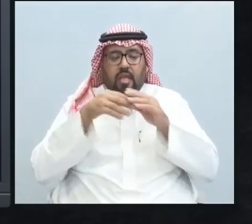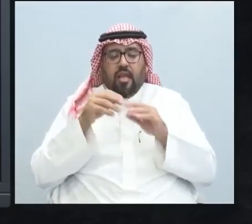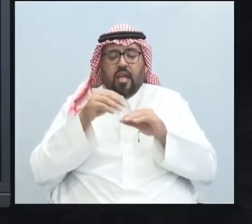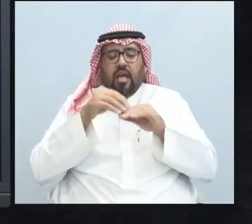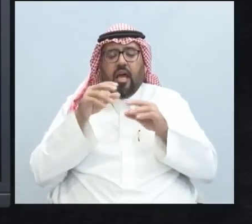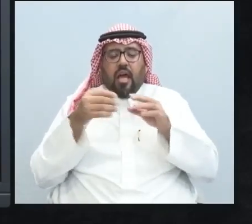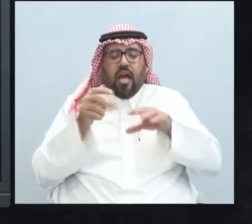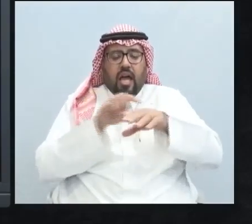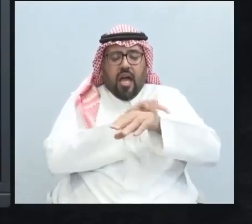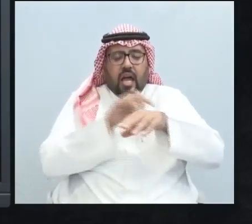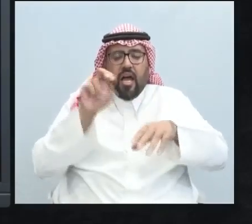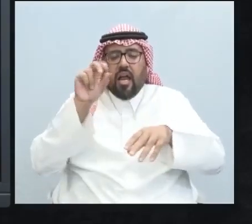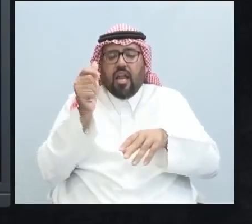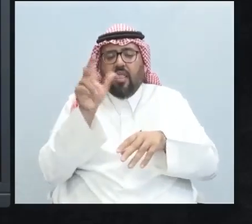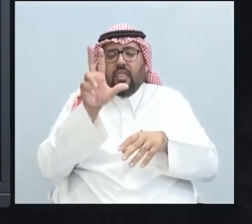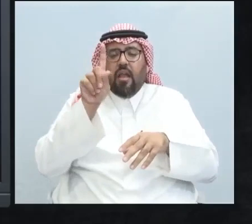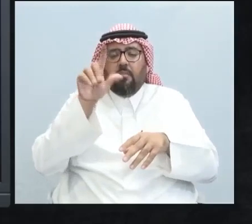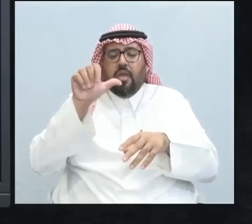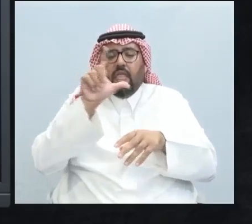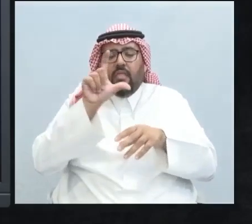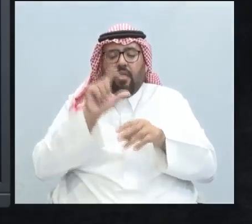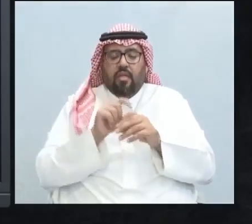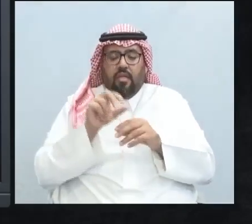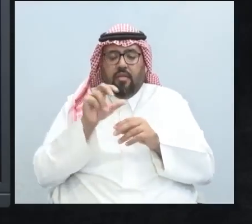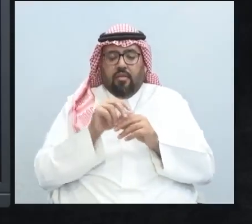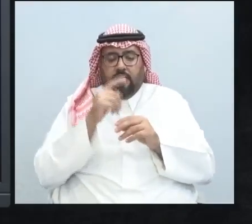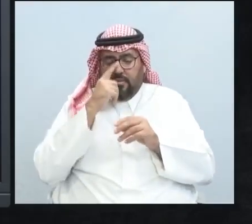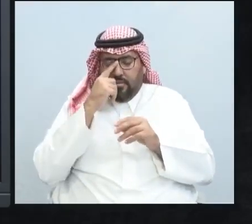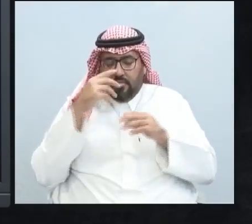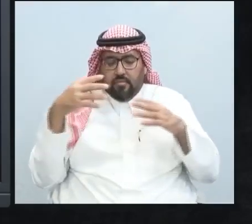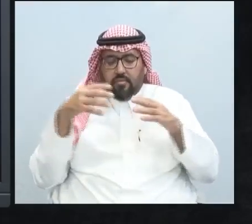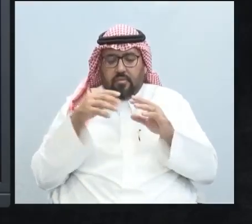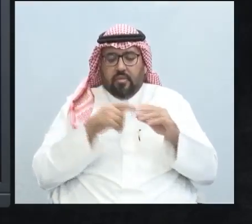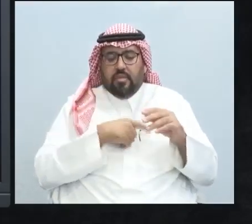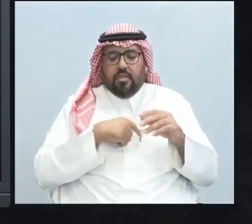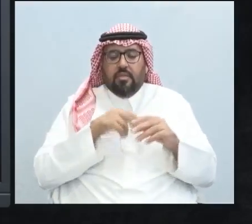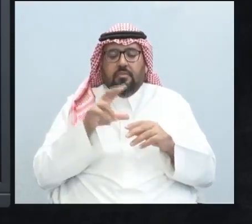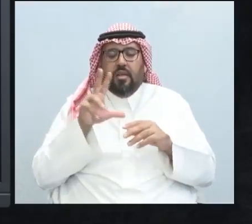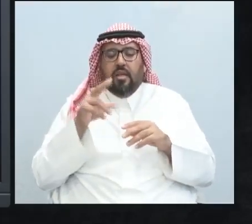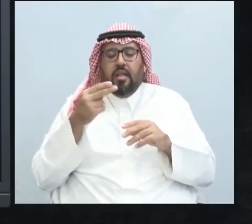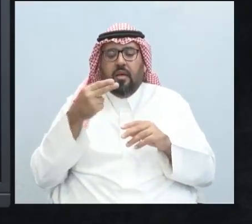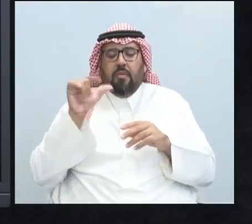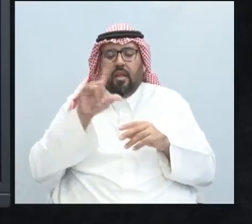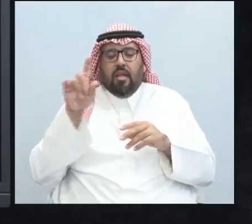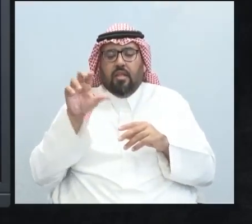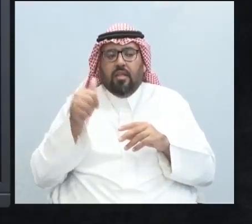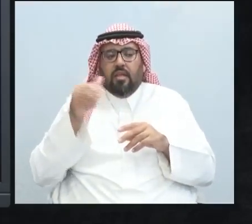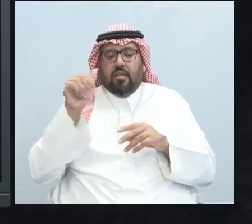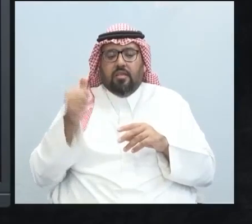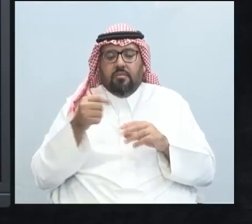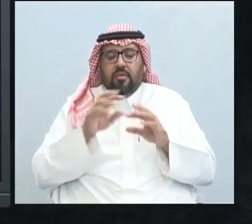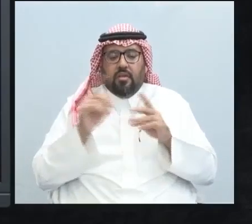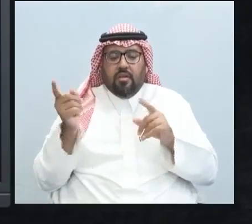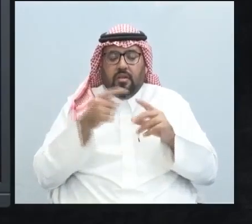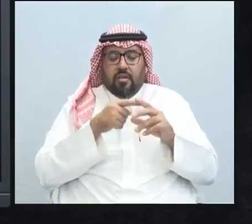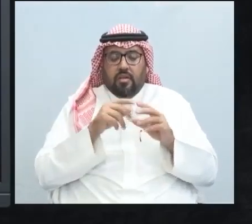البيض متى نسمي العمليه عمليه اخصاب عند التقاء الحيوان المنوي مع البويضه نسمي هذه العمليه عمليه اخصاب كم يصل